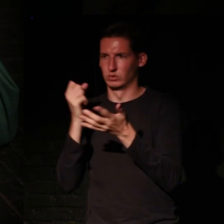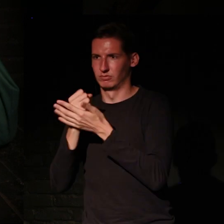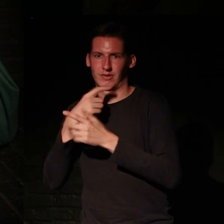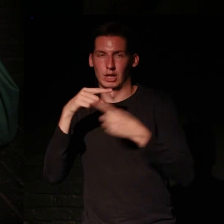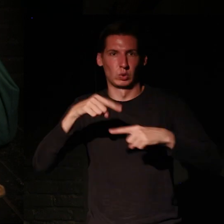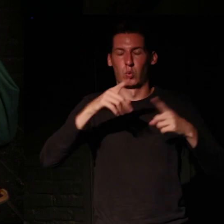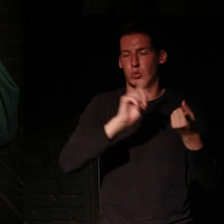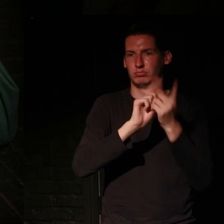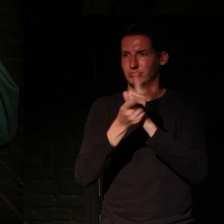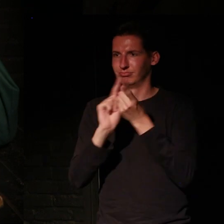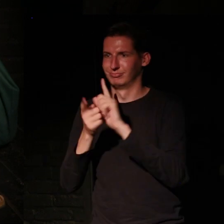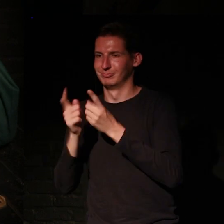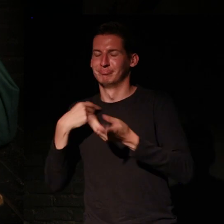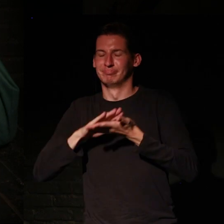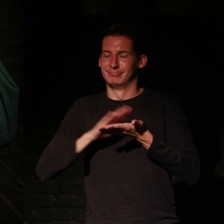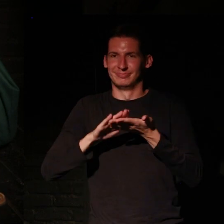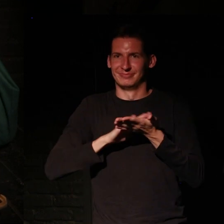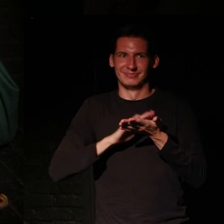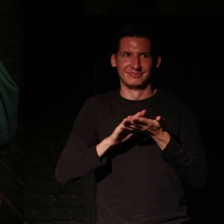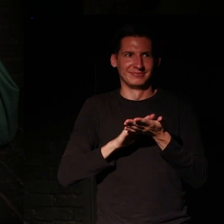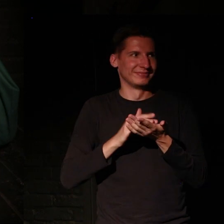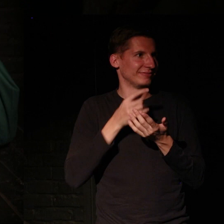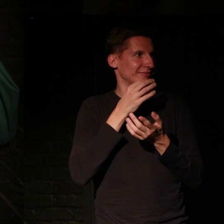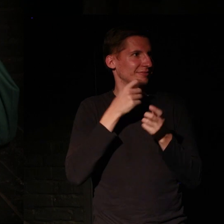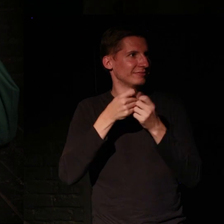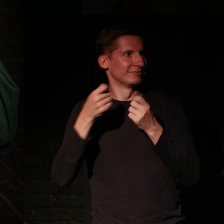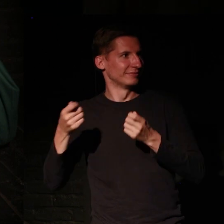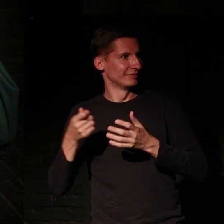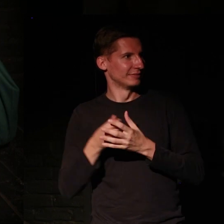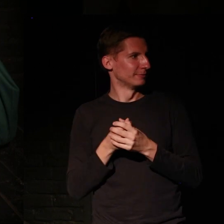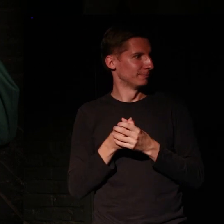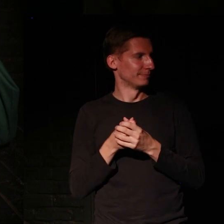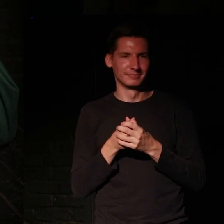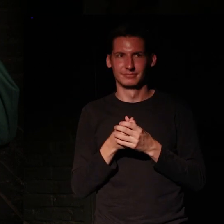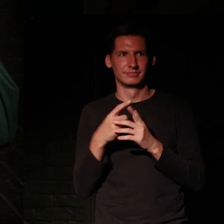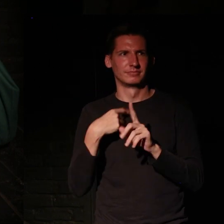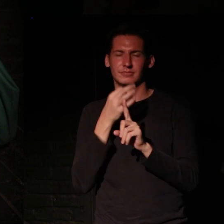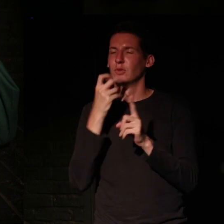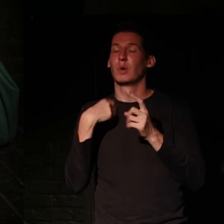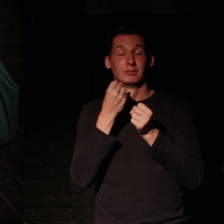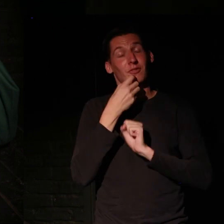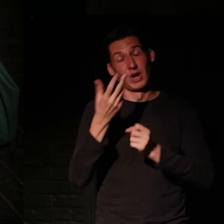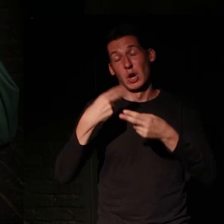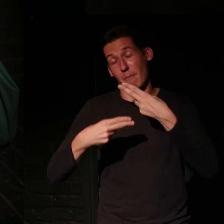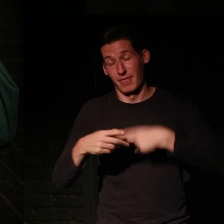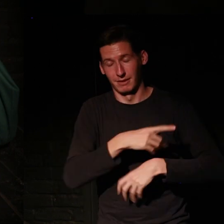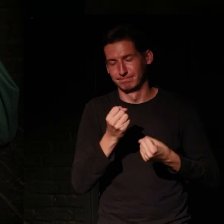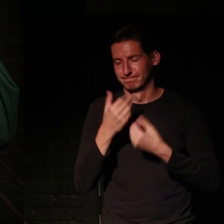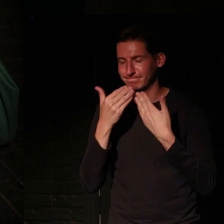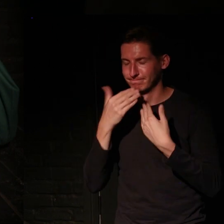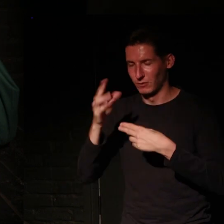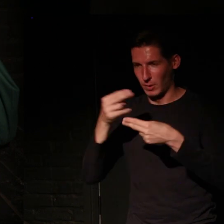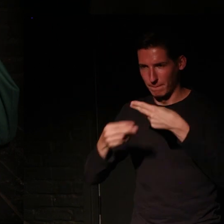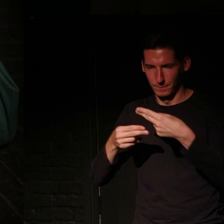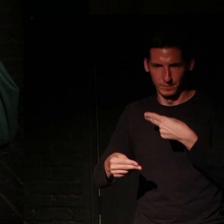tłumaczą to jako Jehowa. Przepraszam, to takie właściwie było pytanie. To był komentarz, bardzo dziękuję za ten